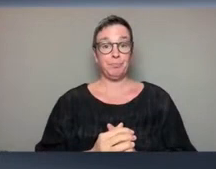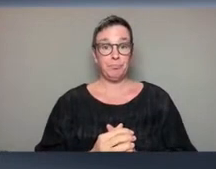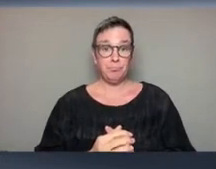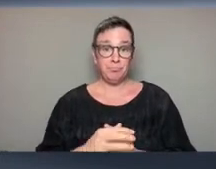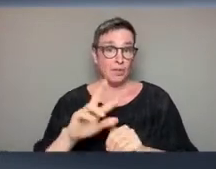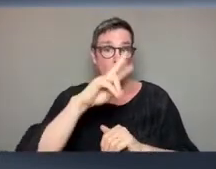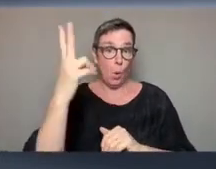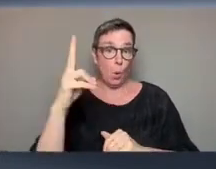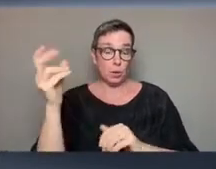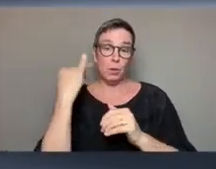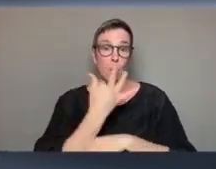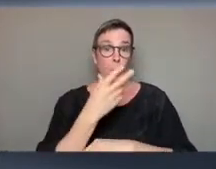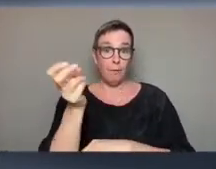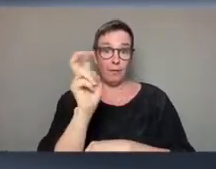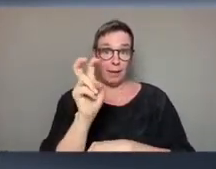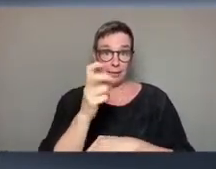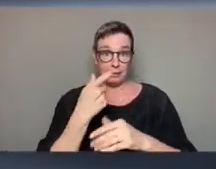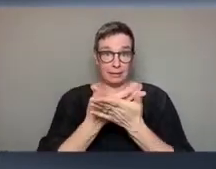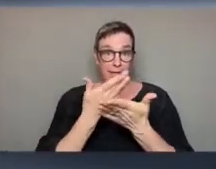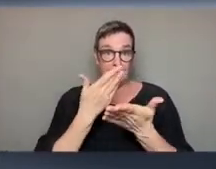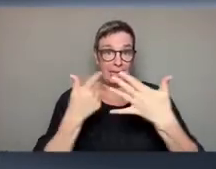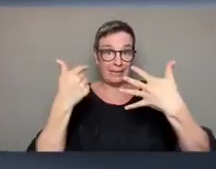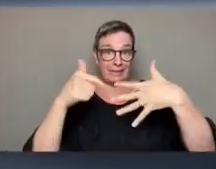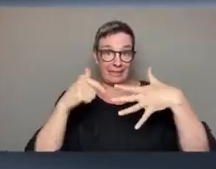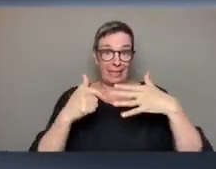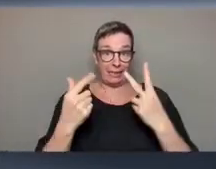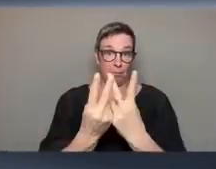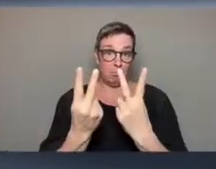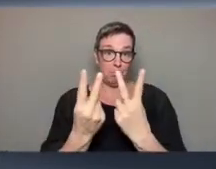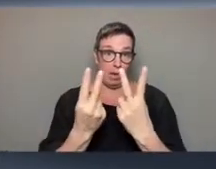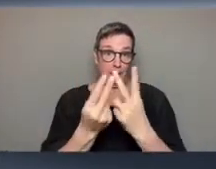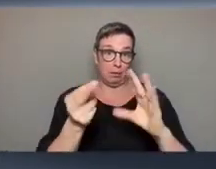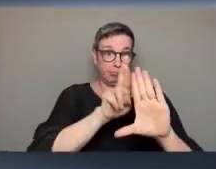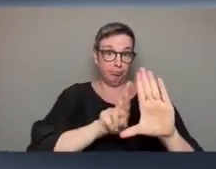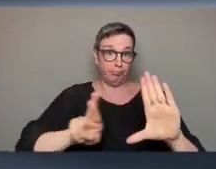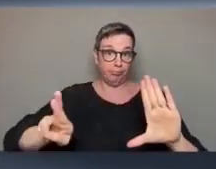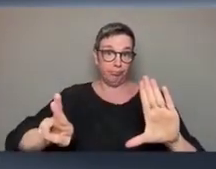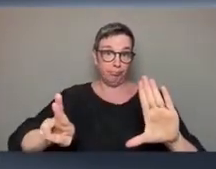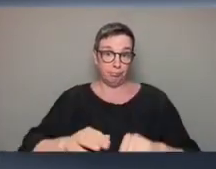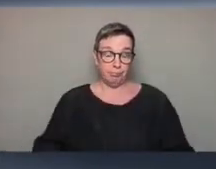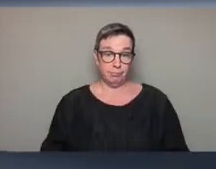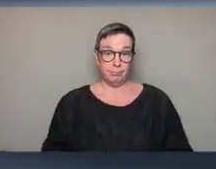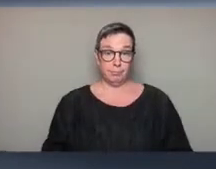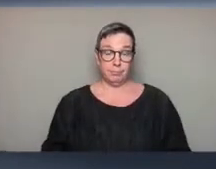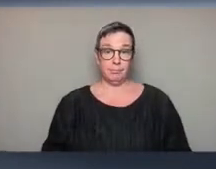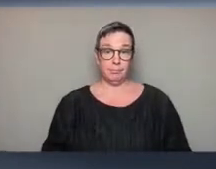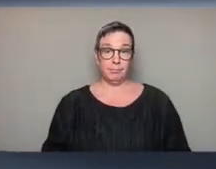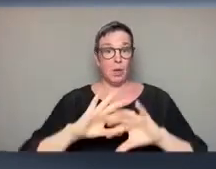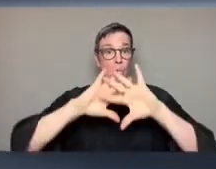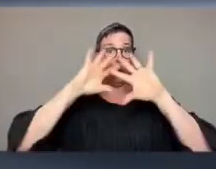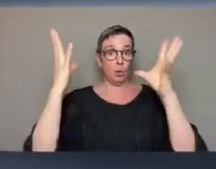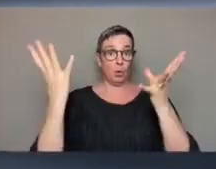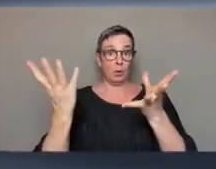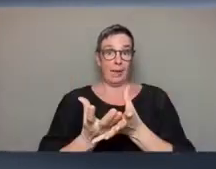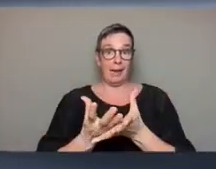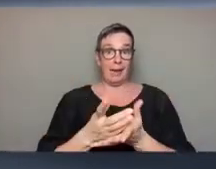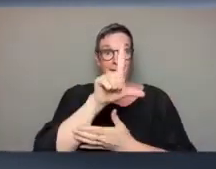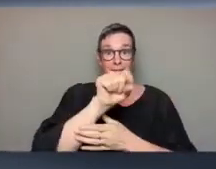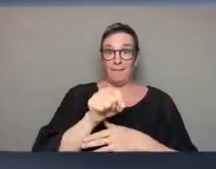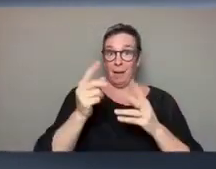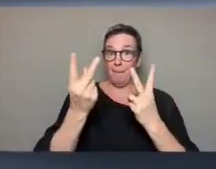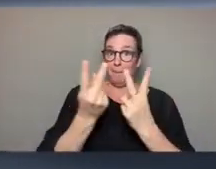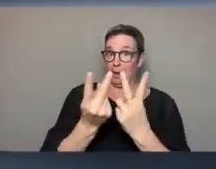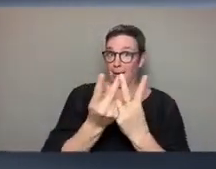autres sont 17 parcs régionaux. Ça fait en total 20 parcs